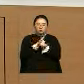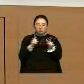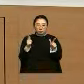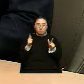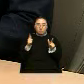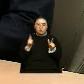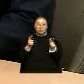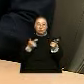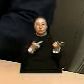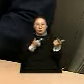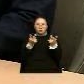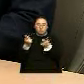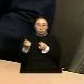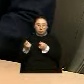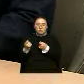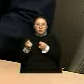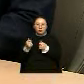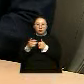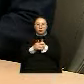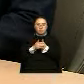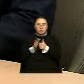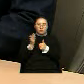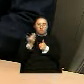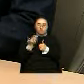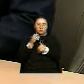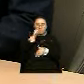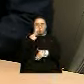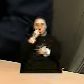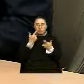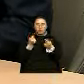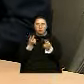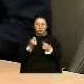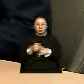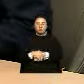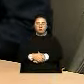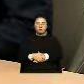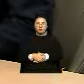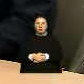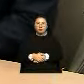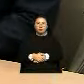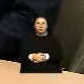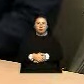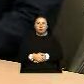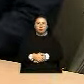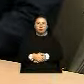언론사, 저희와 같은 많은 감사합니다. 협조가 있어야 될것 같습니다. 고맙습니다, 오늘. 많이 도와주십시오. 감사합니다.